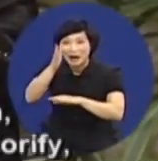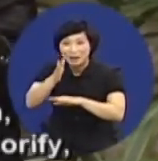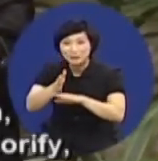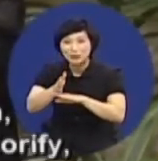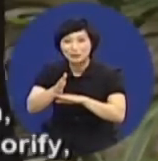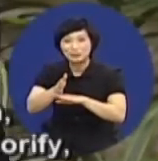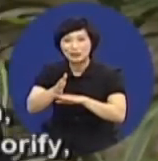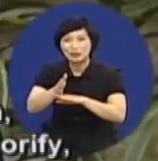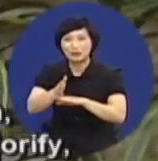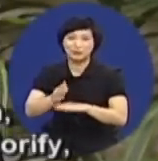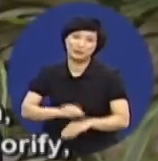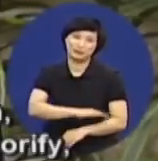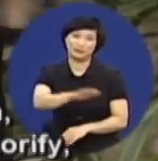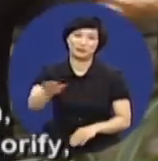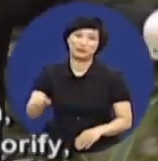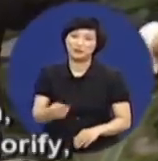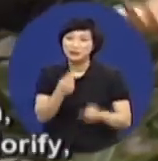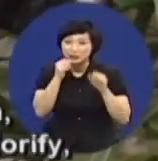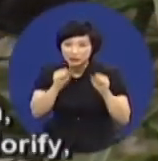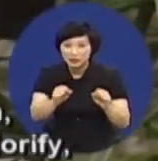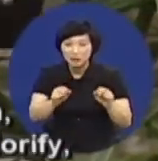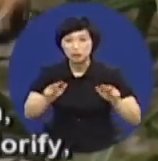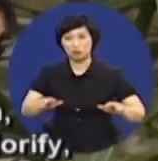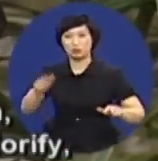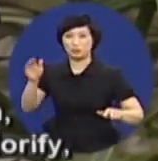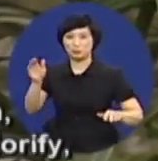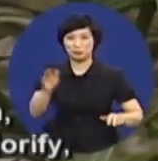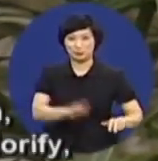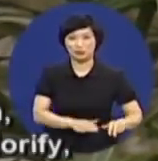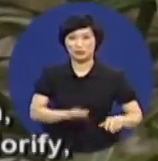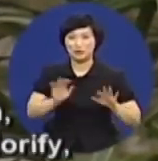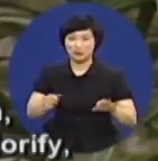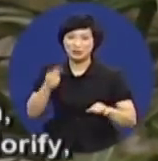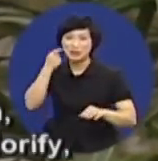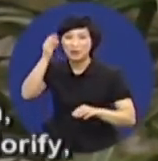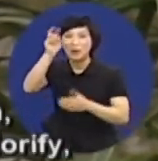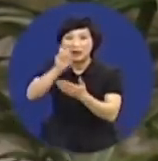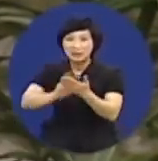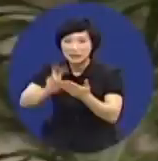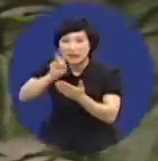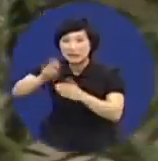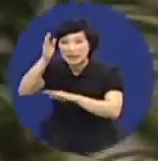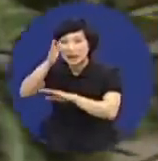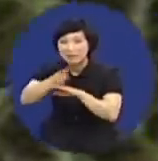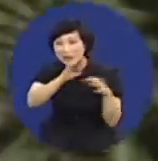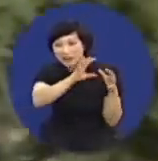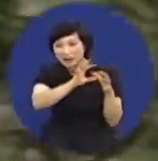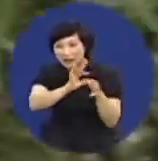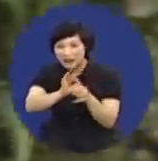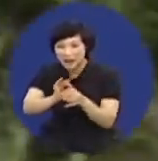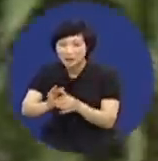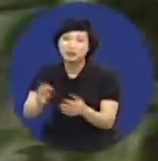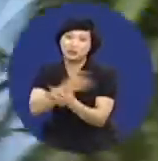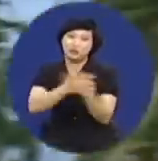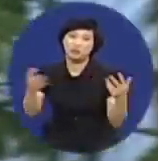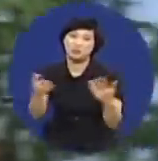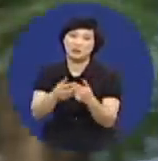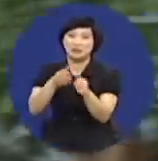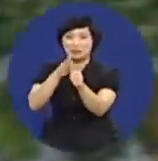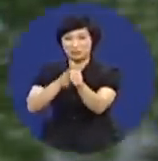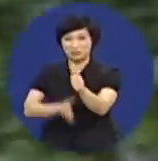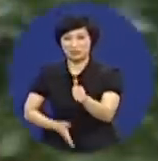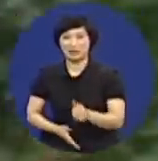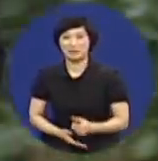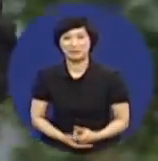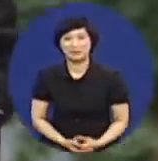謝なのです。この世にいながらもこれから栄光、賛美、感謝があふれなければなり